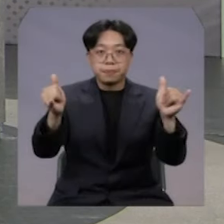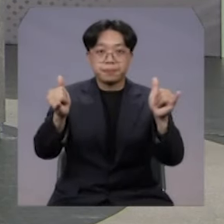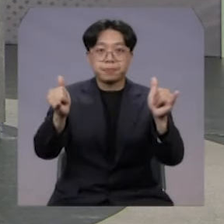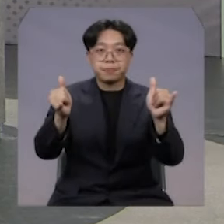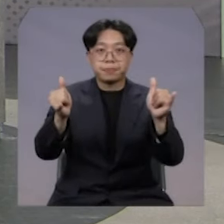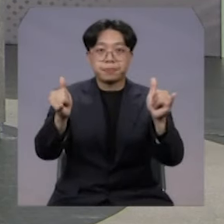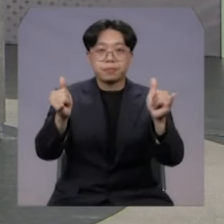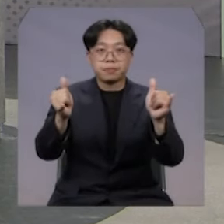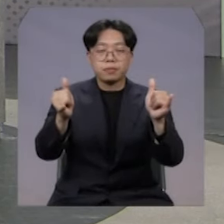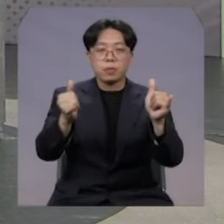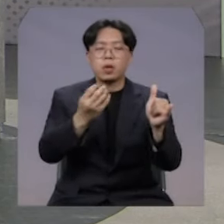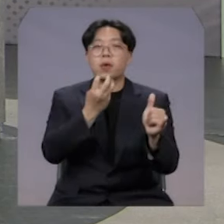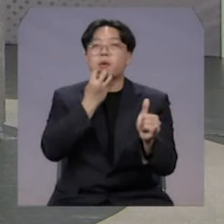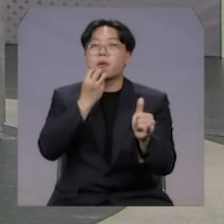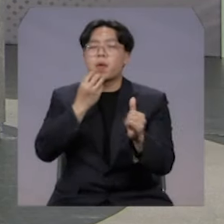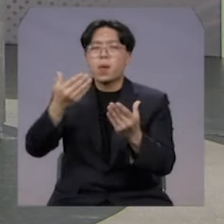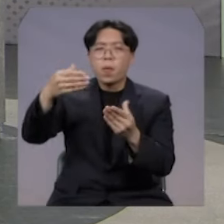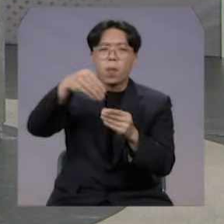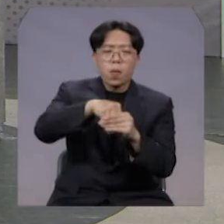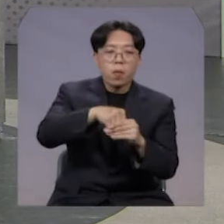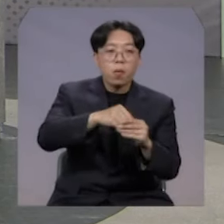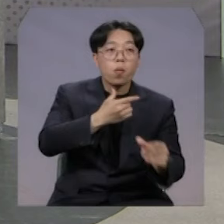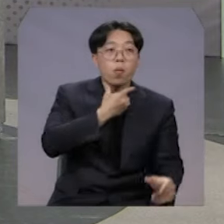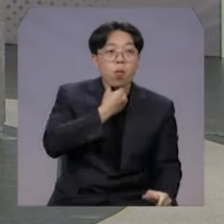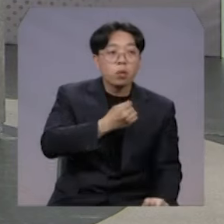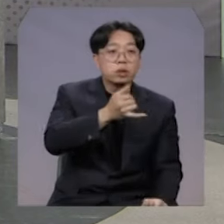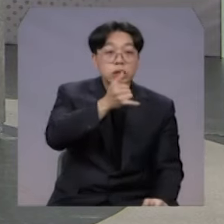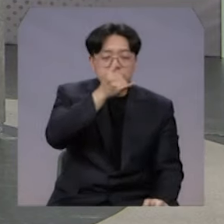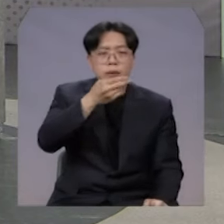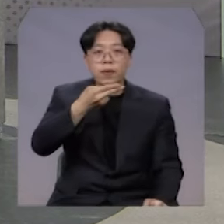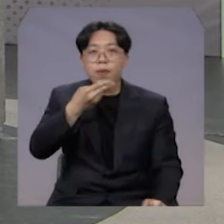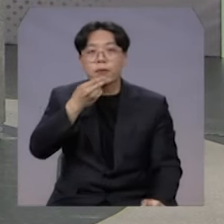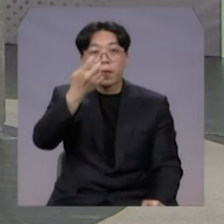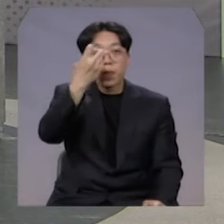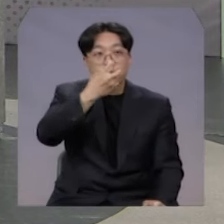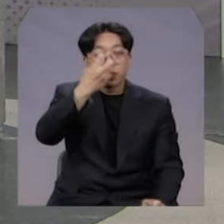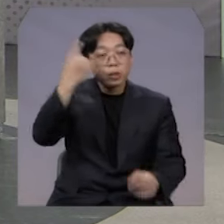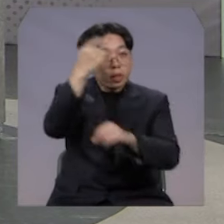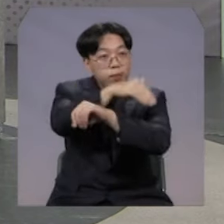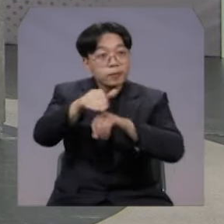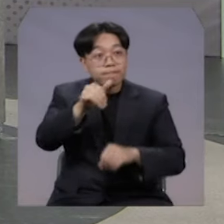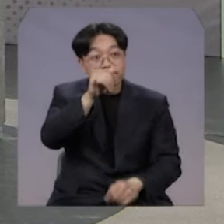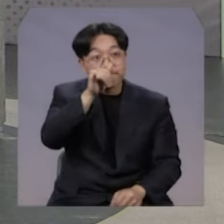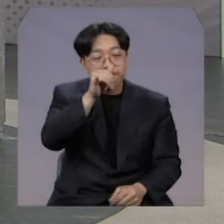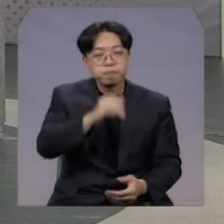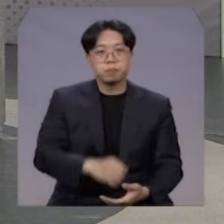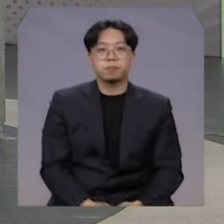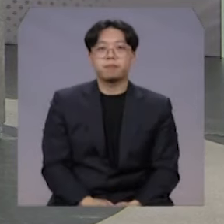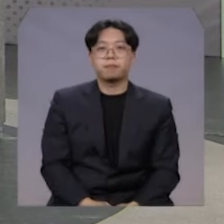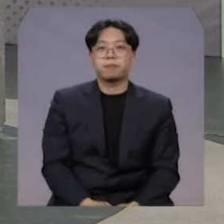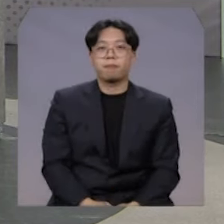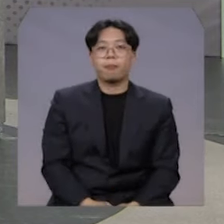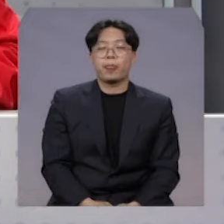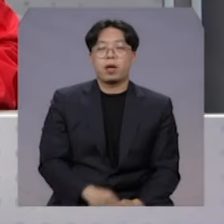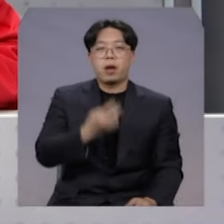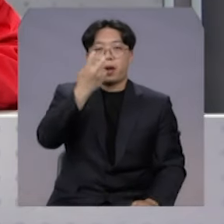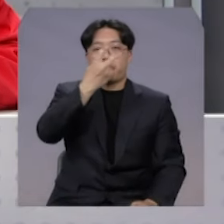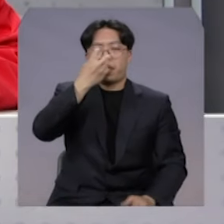광명 시민들이 서울로 가기를 원하는지 안 하는지 한번 여론조사를 한번 해볼 의향이 있습니까? 저희 여론조사의 결과에